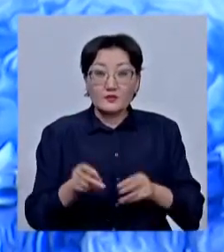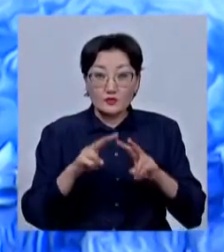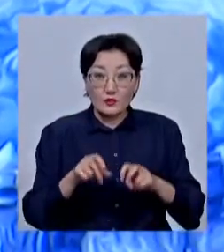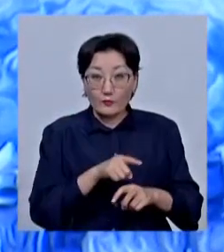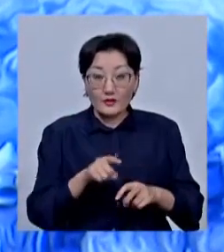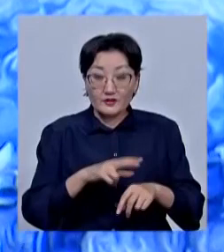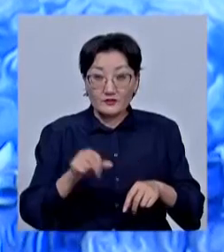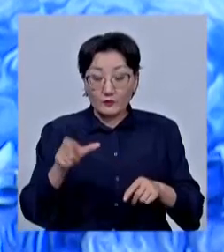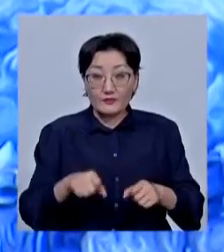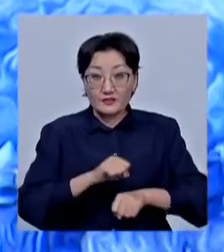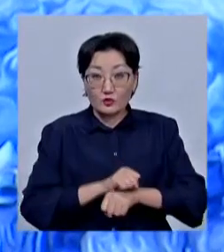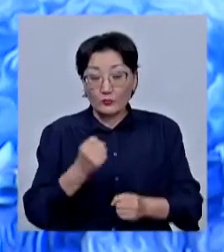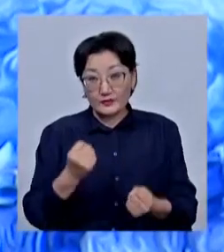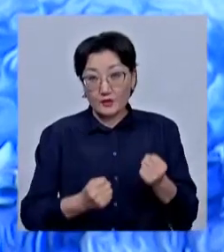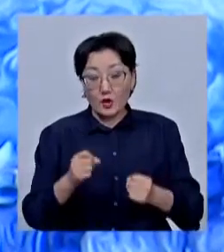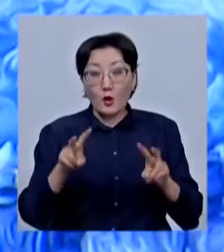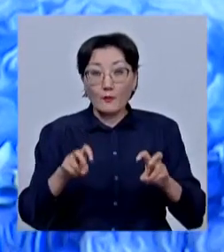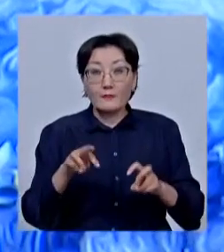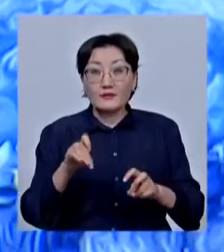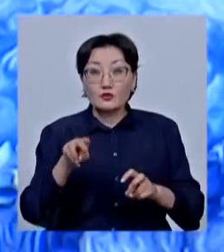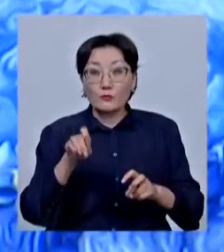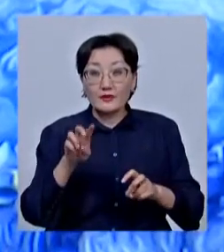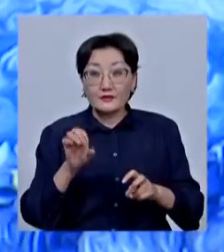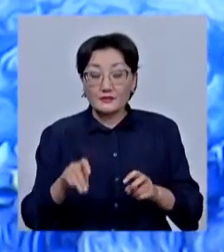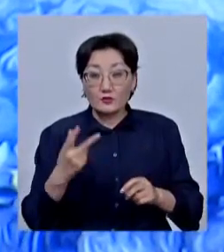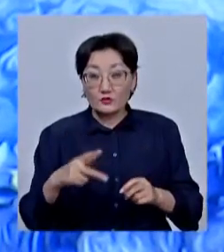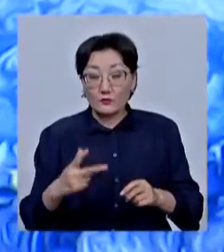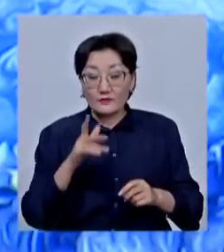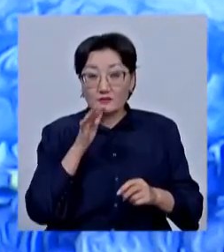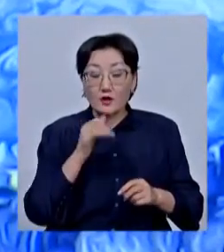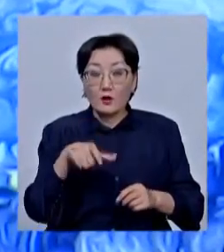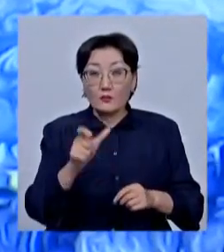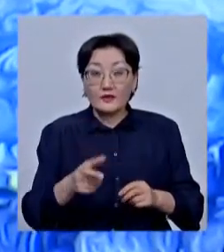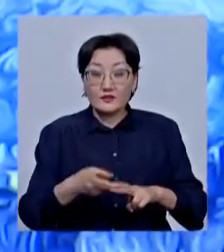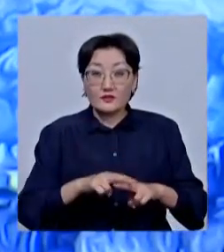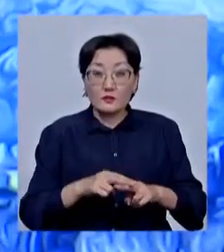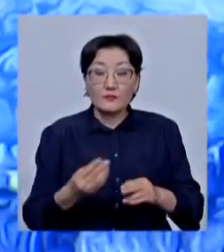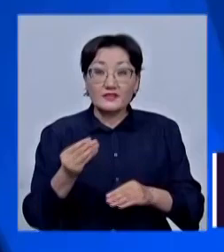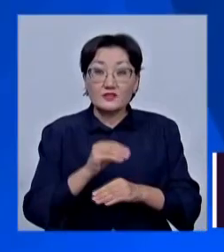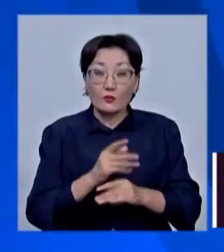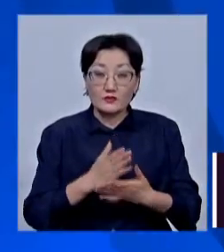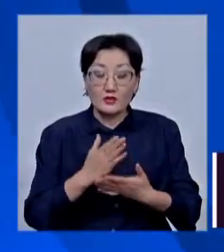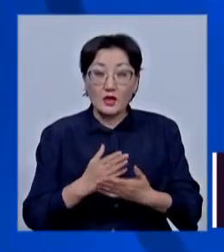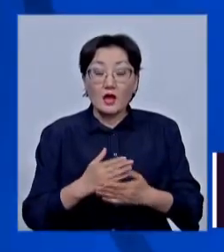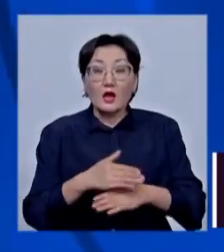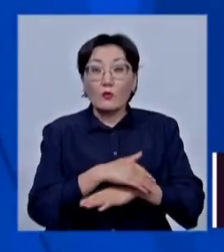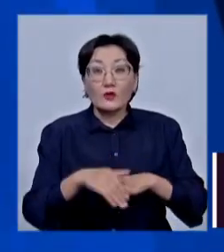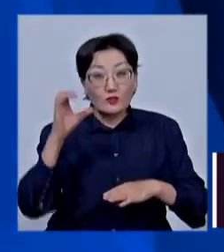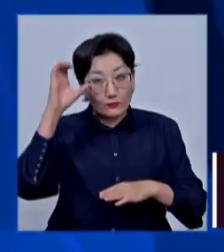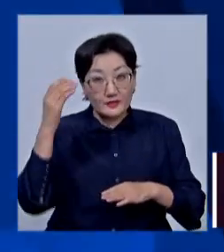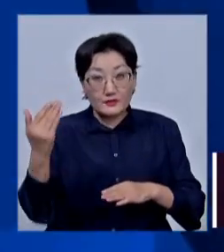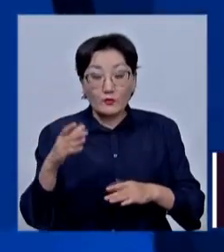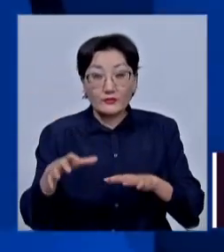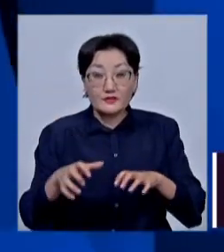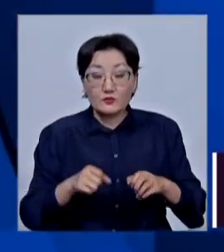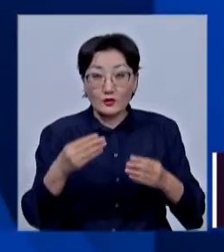рейда полицейские остановили автомашину марки «Митсубиси». У 33-летнего пассажира, который вдобавок оказался гражданином Узбекистана, был